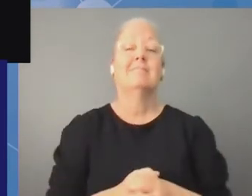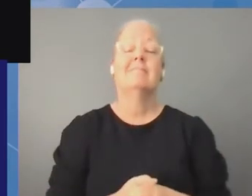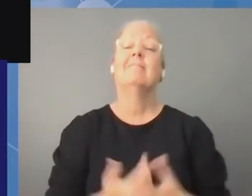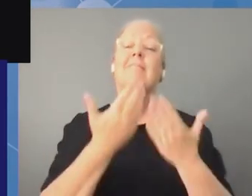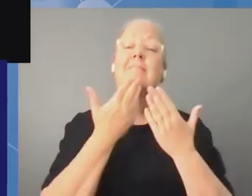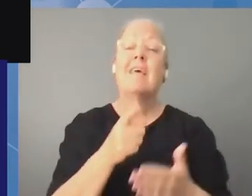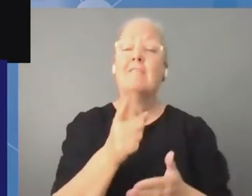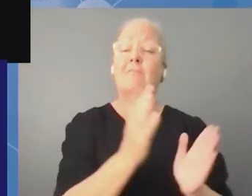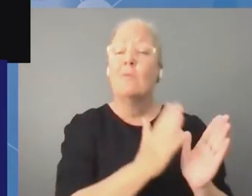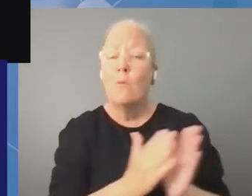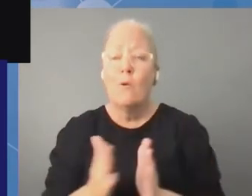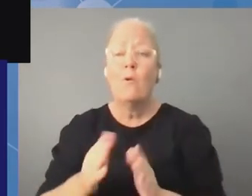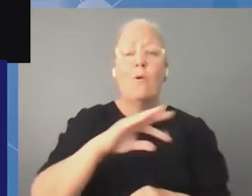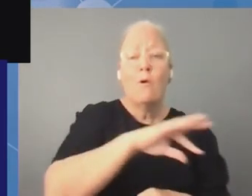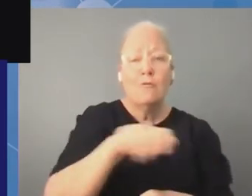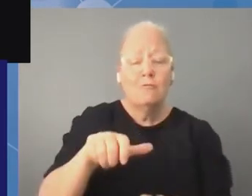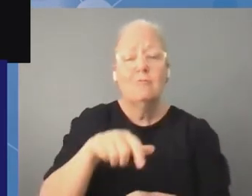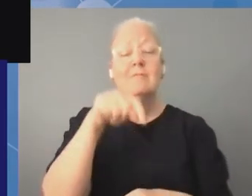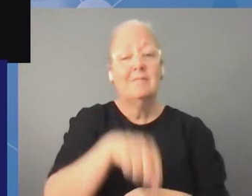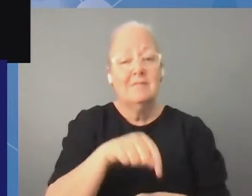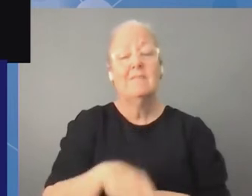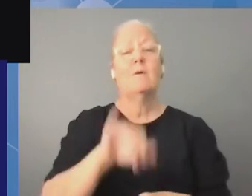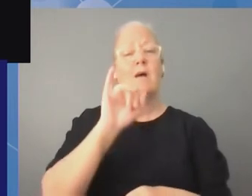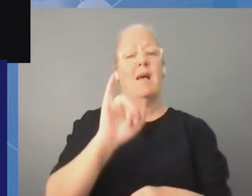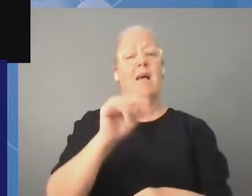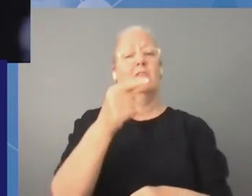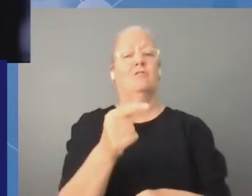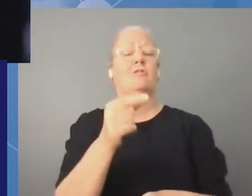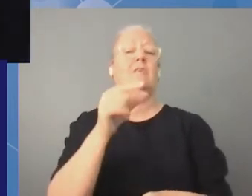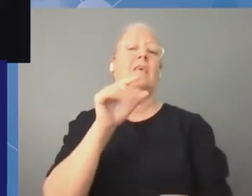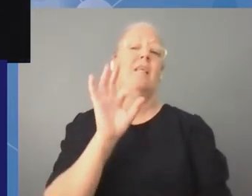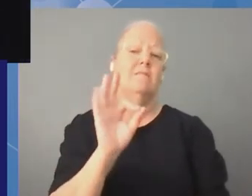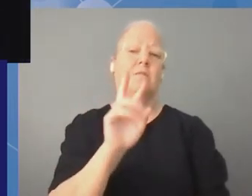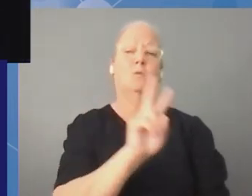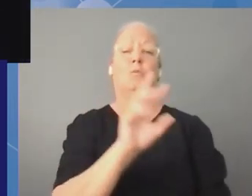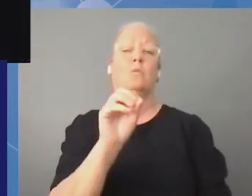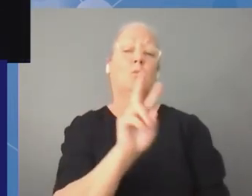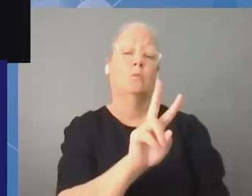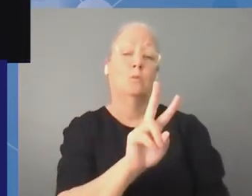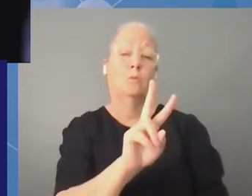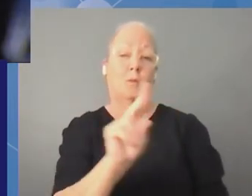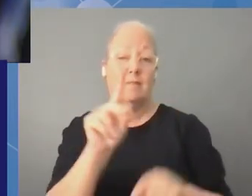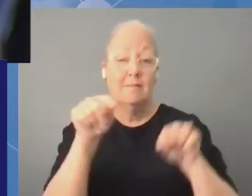也是对主持我们的分会的吧各方。